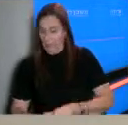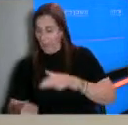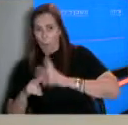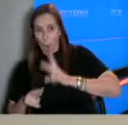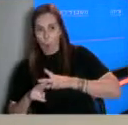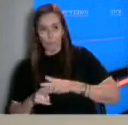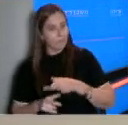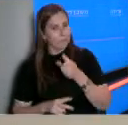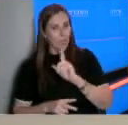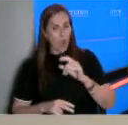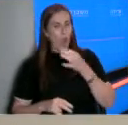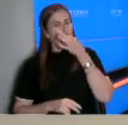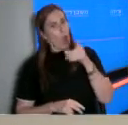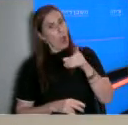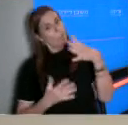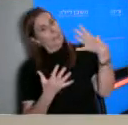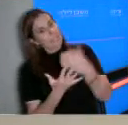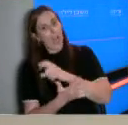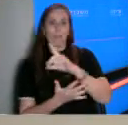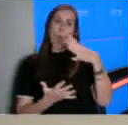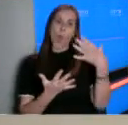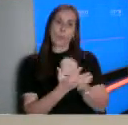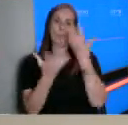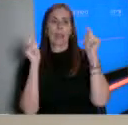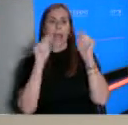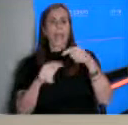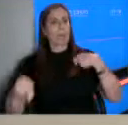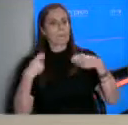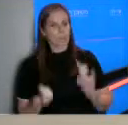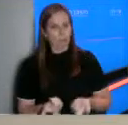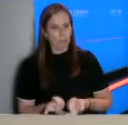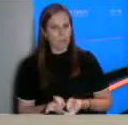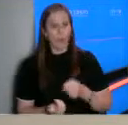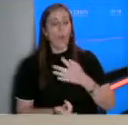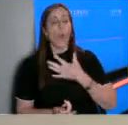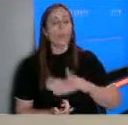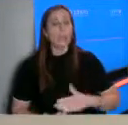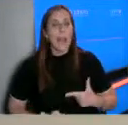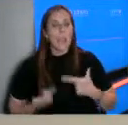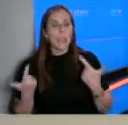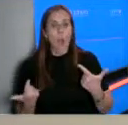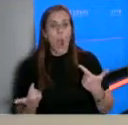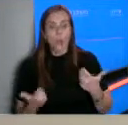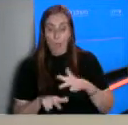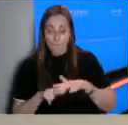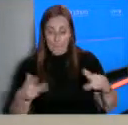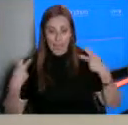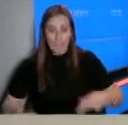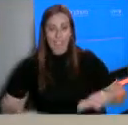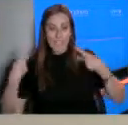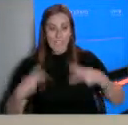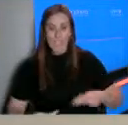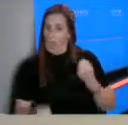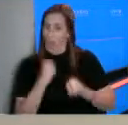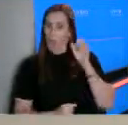חולה, לא מתעניין באם הצלחתם או לא הצלחתם להגיע לפשרה. הוא רוצה לחיות, ומצבו הפיזי